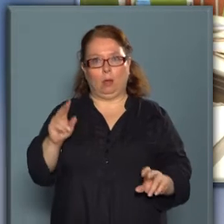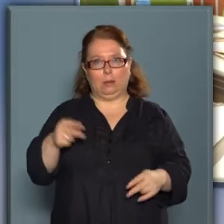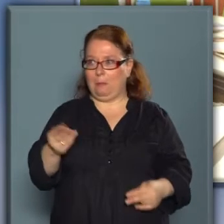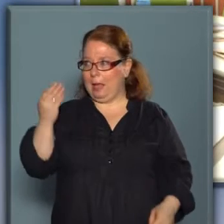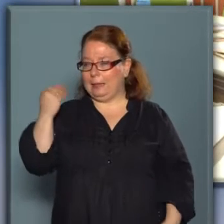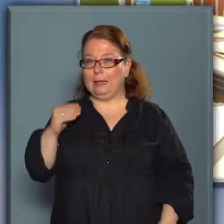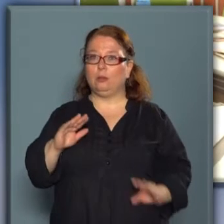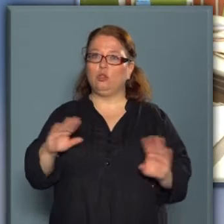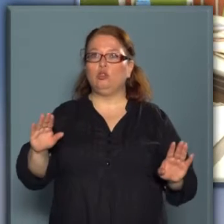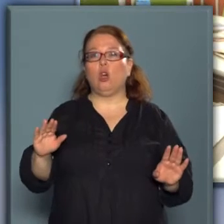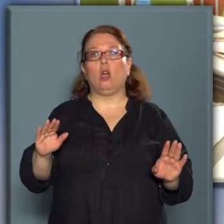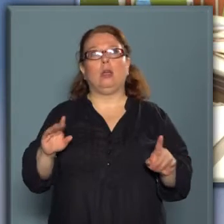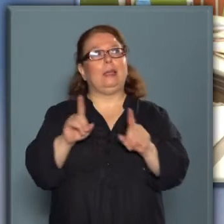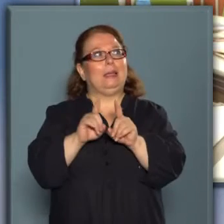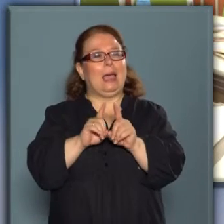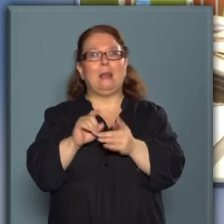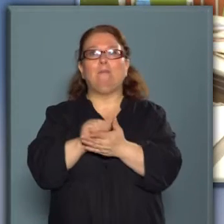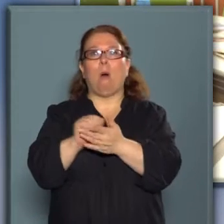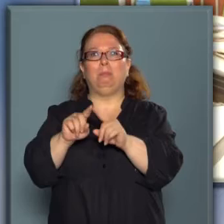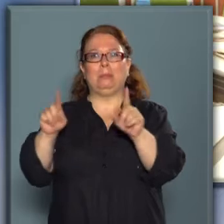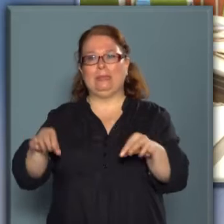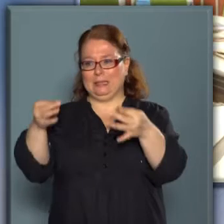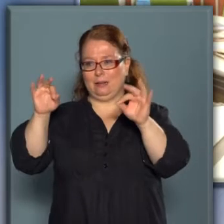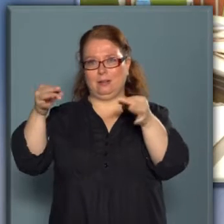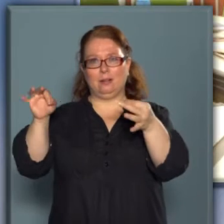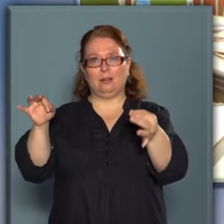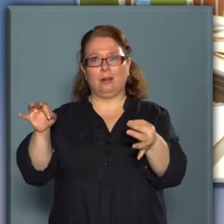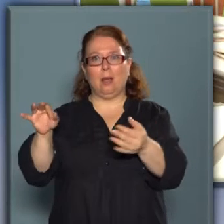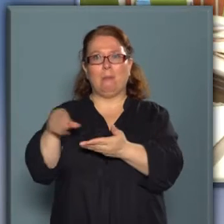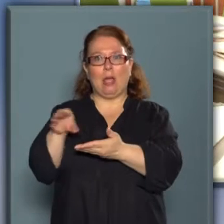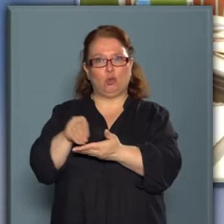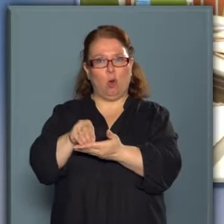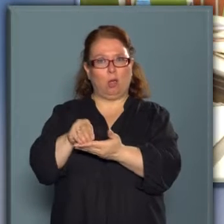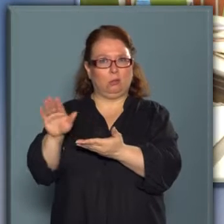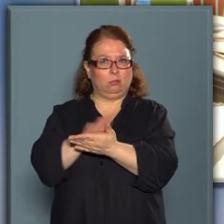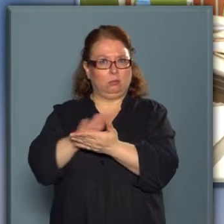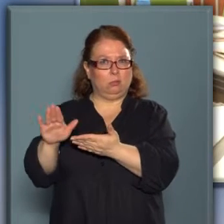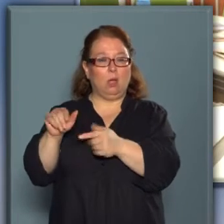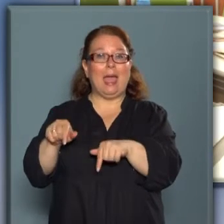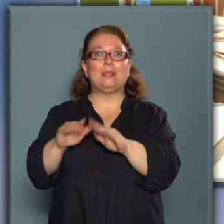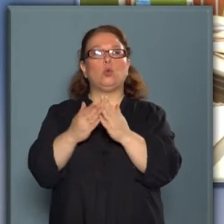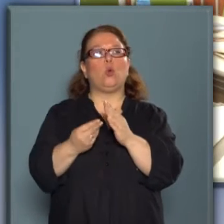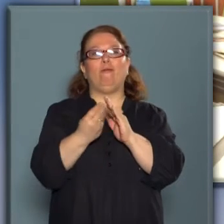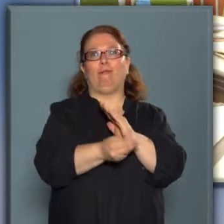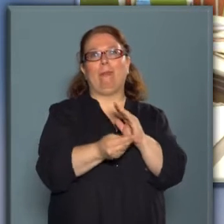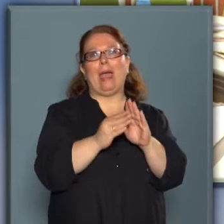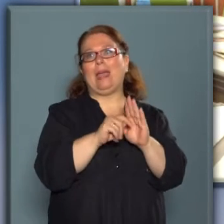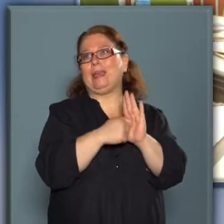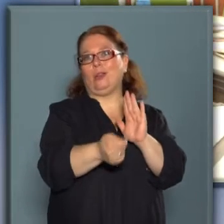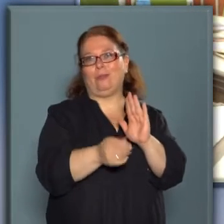adottak, hogy csak ilyen papír alapon van másolva. Tehát azt egy könyvbe, egy